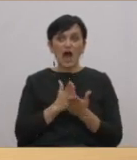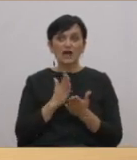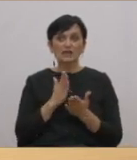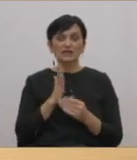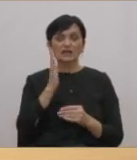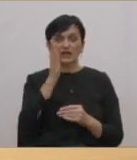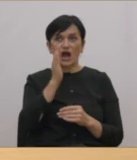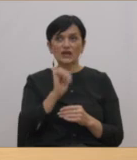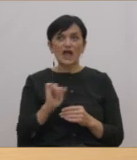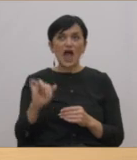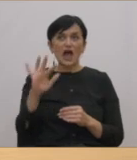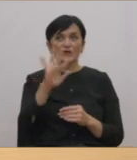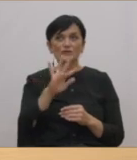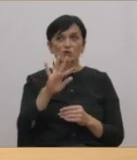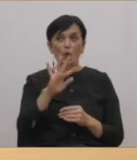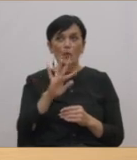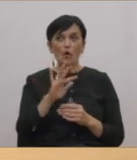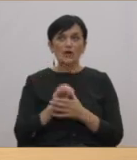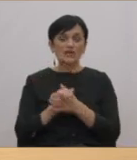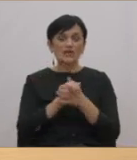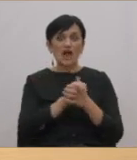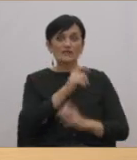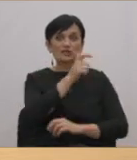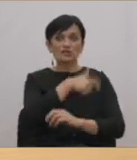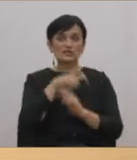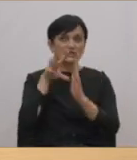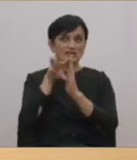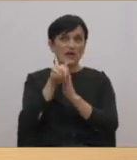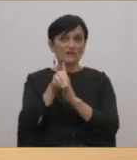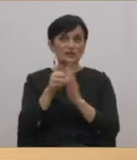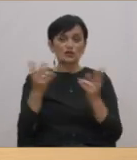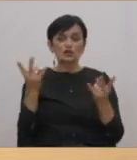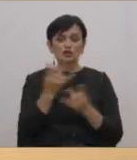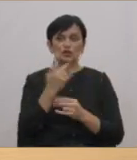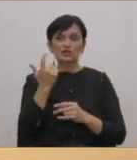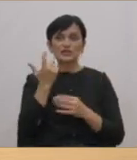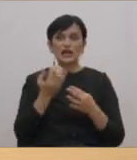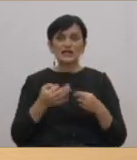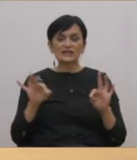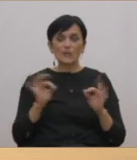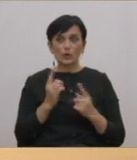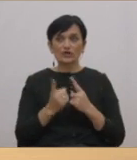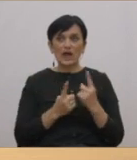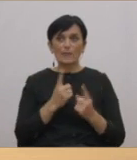გავხდეთ ევროპული კავშირის წევრი, ამას ჭირდება დემოკრატიული რეფორმები.